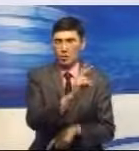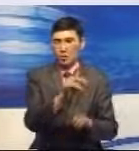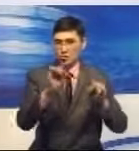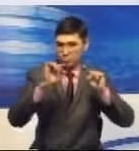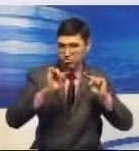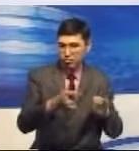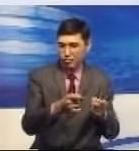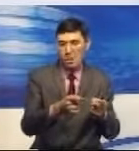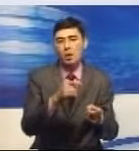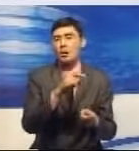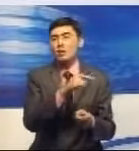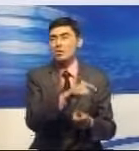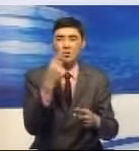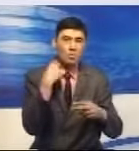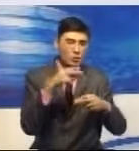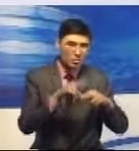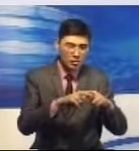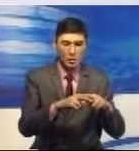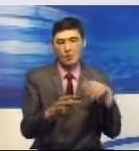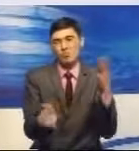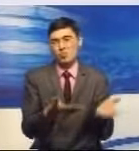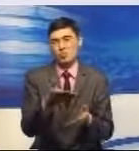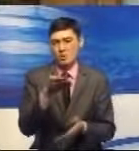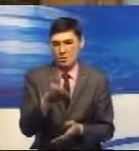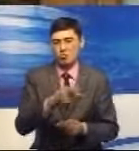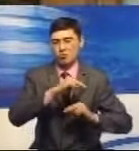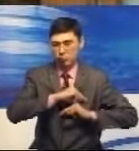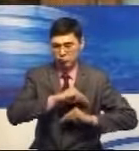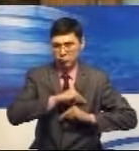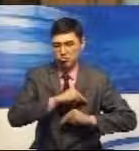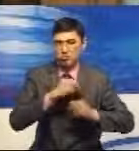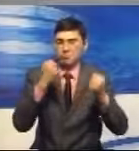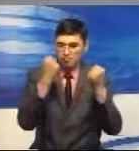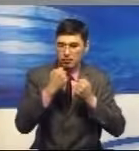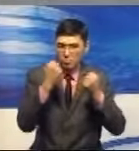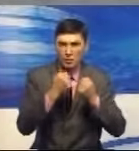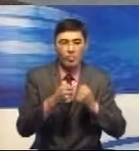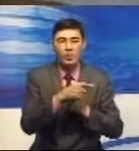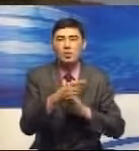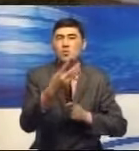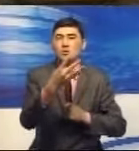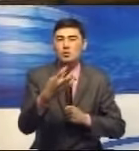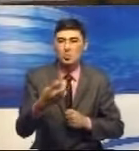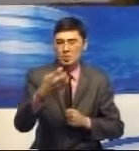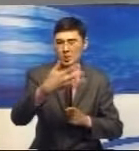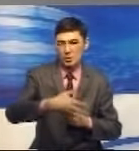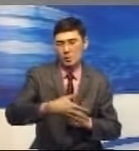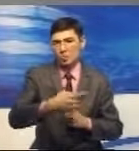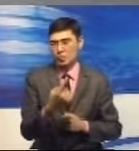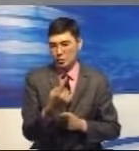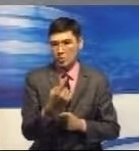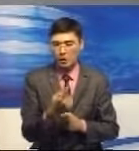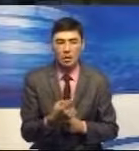бейімдеу. Қаламыздағы 156-14 түзеу мекемесінде еңбекке жарамды 471 адам бар. Олардың